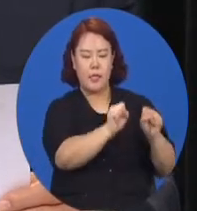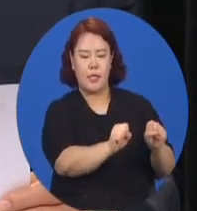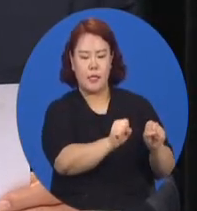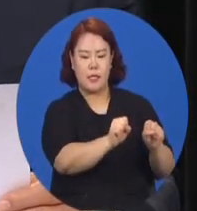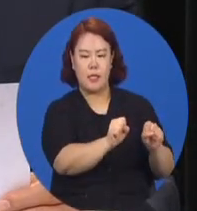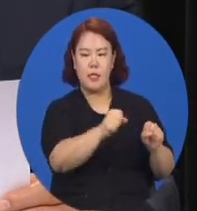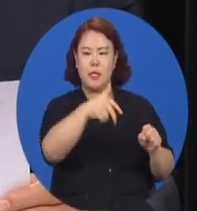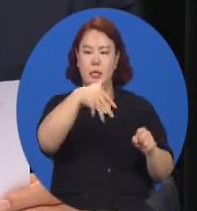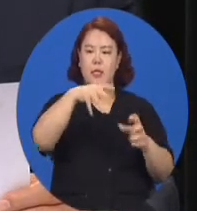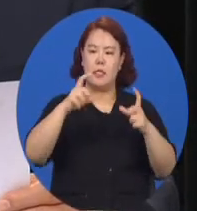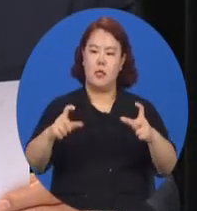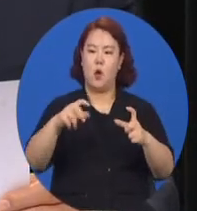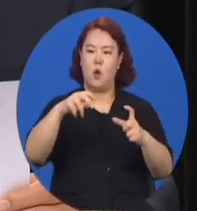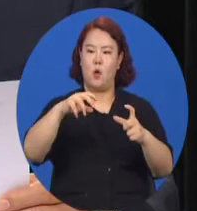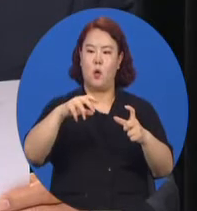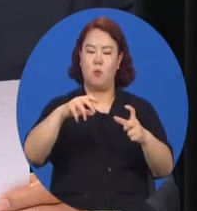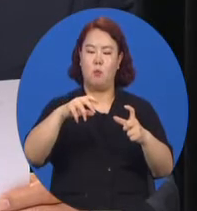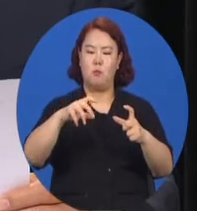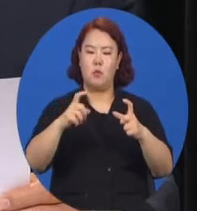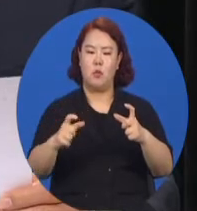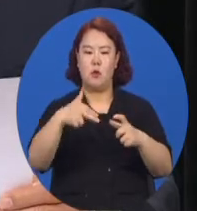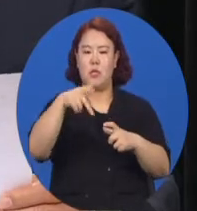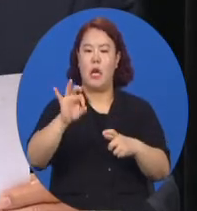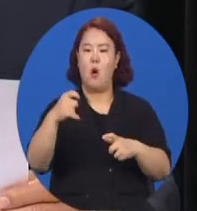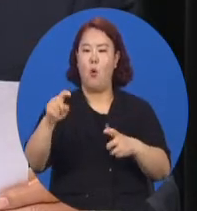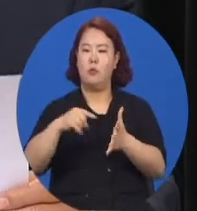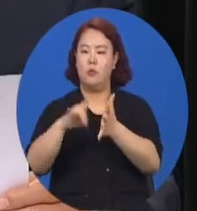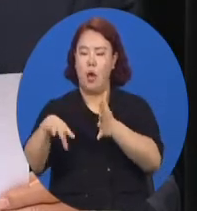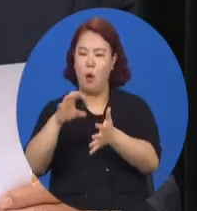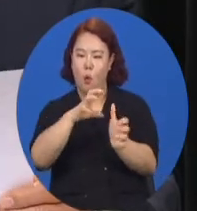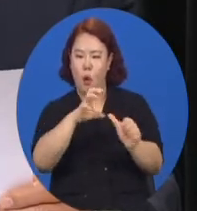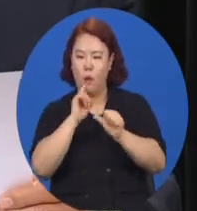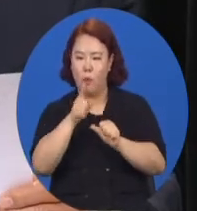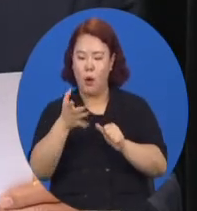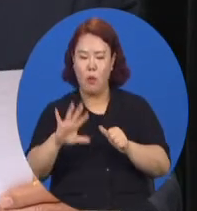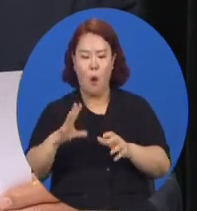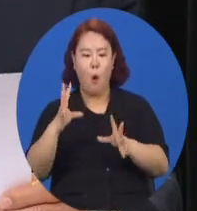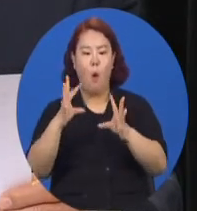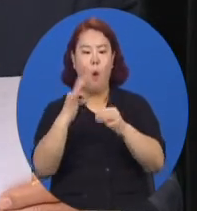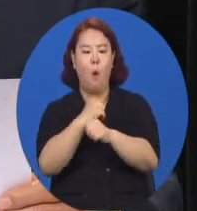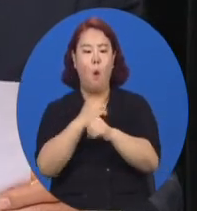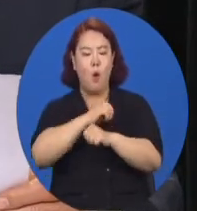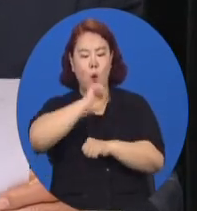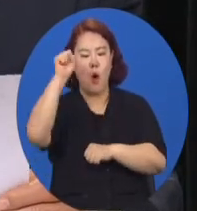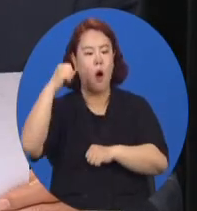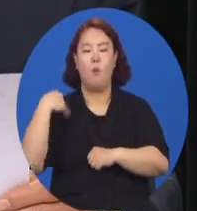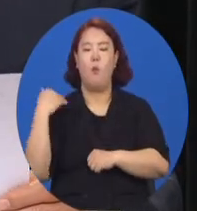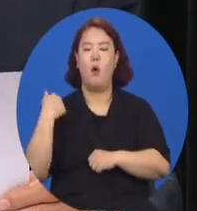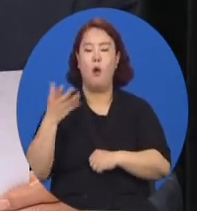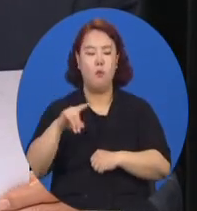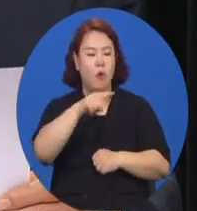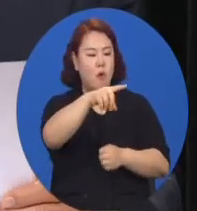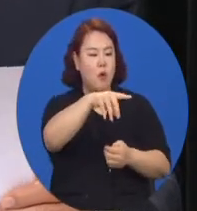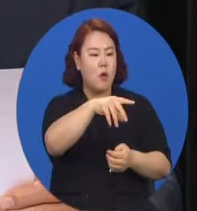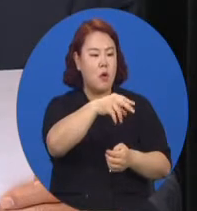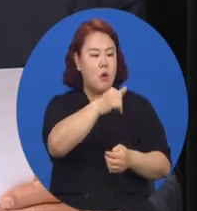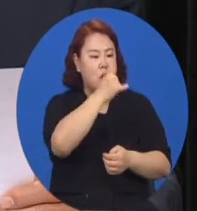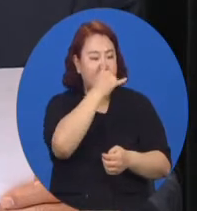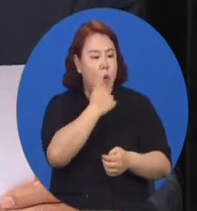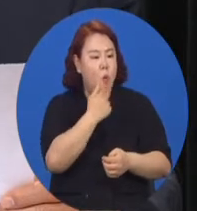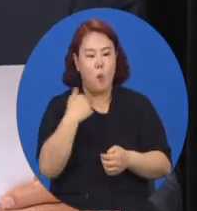아니고 또 언제 통과될지도 아직 불투명한 상황인데 이 재원으로 지원을 하겠다는